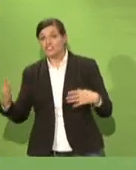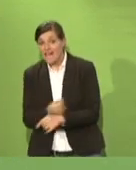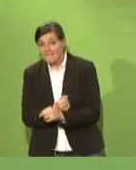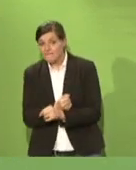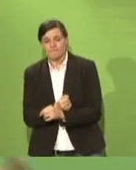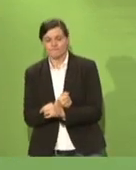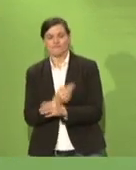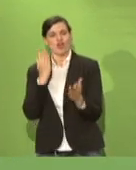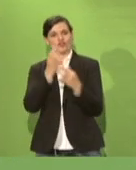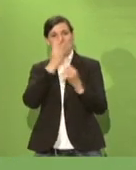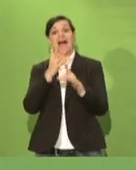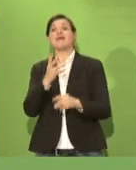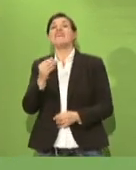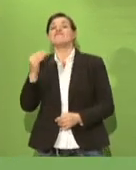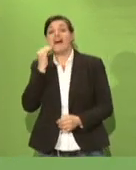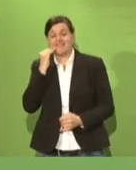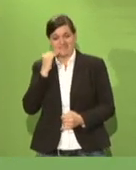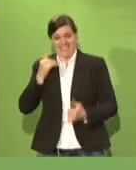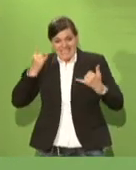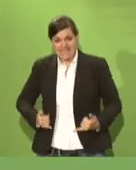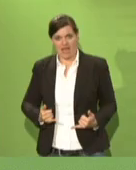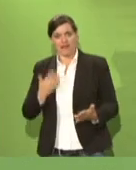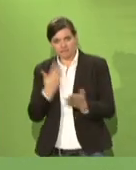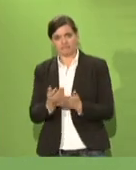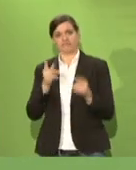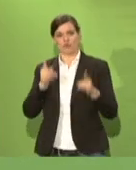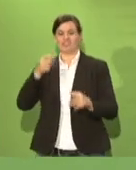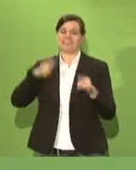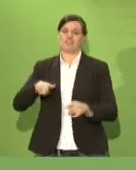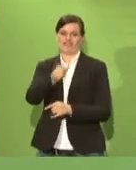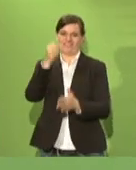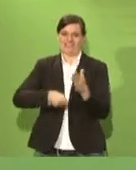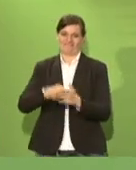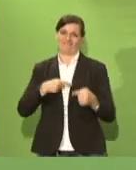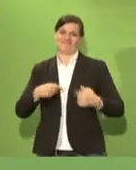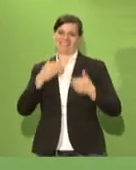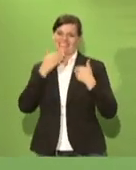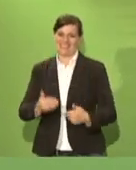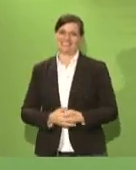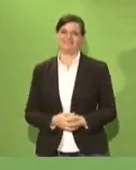stattfindet und ob er hier stattfindet. Und darum kämpfen wir in Nordrhein-Westfalen. Herzlichen Dank.